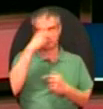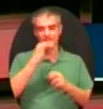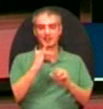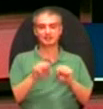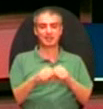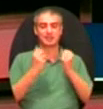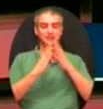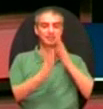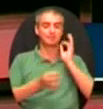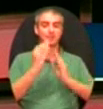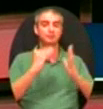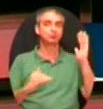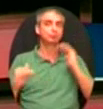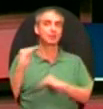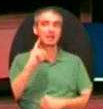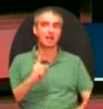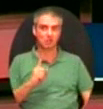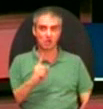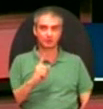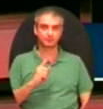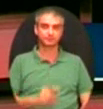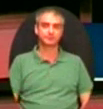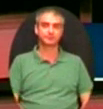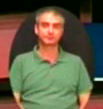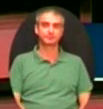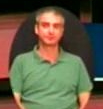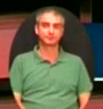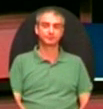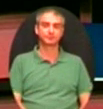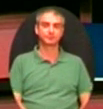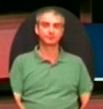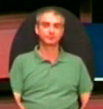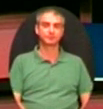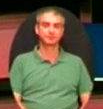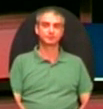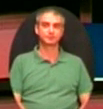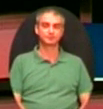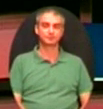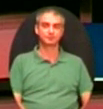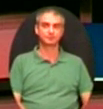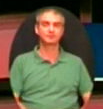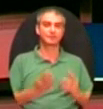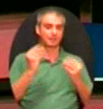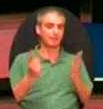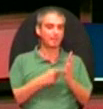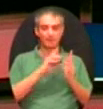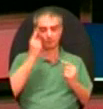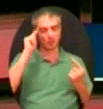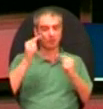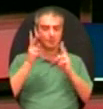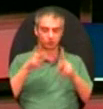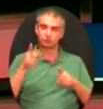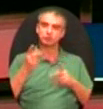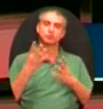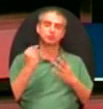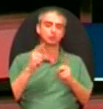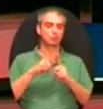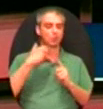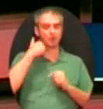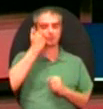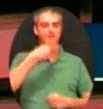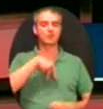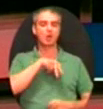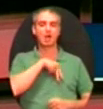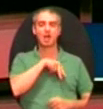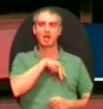הנזק לבית המשפט העליון, יש לו הרבה פעמים, עם כל המחלוקות שיש לנו, סוג של מבוגר